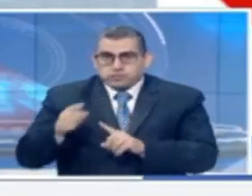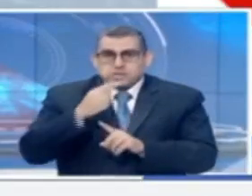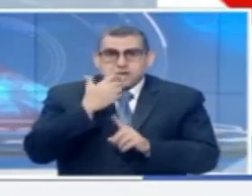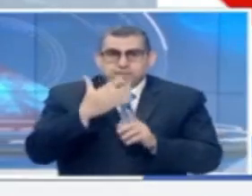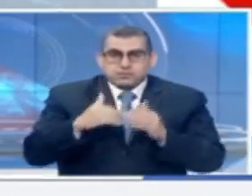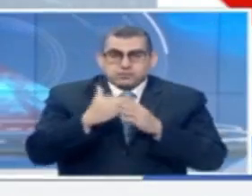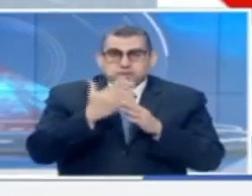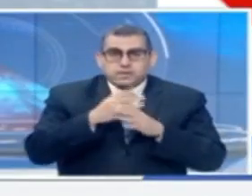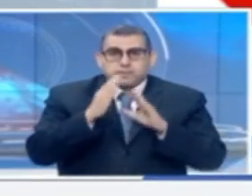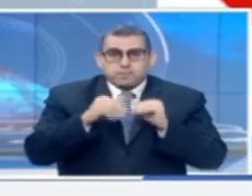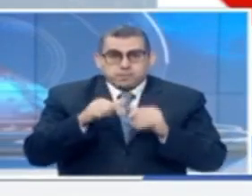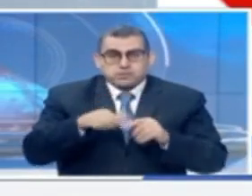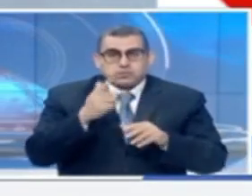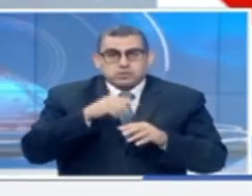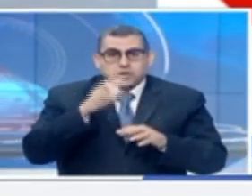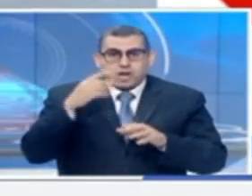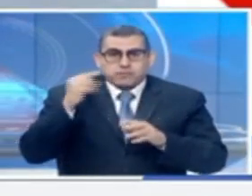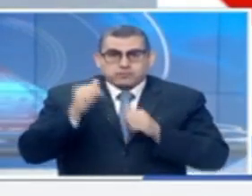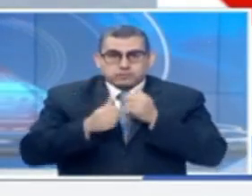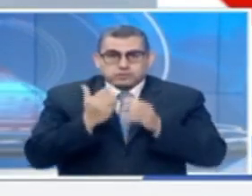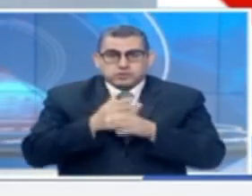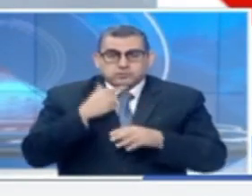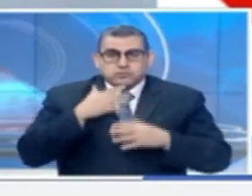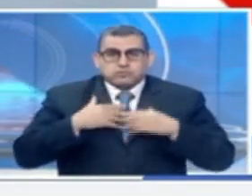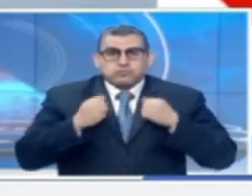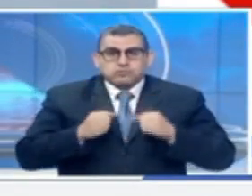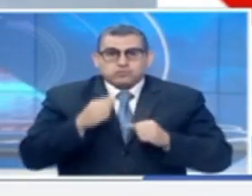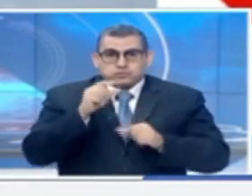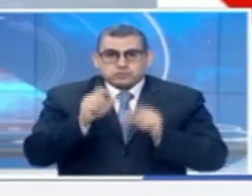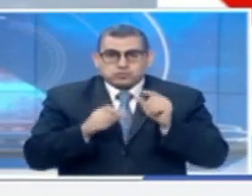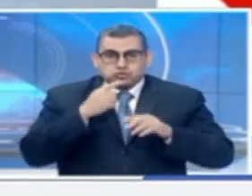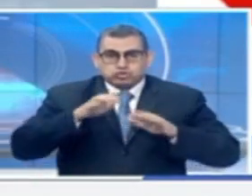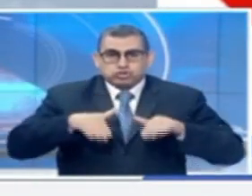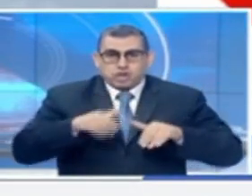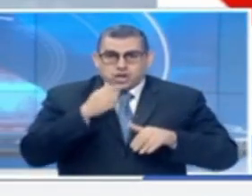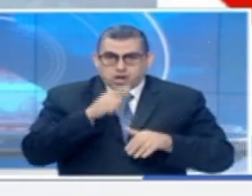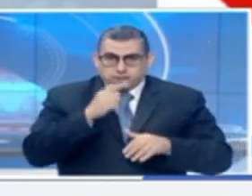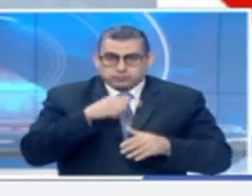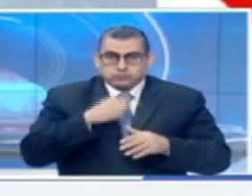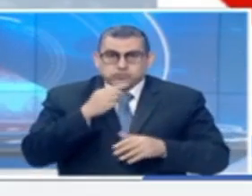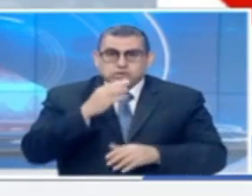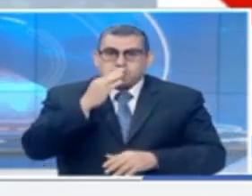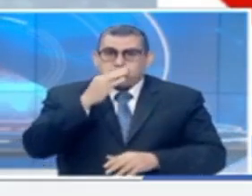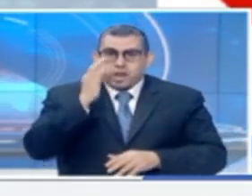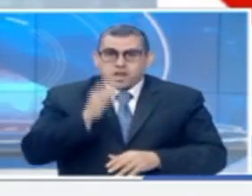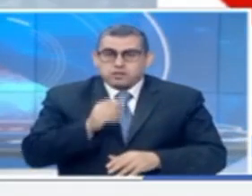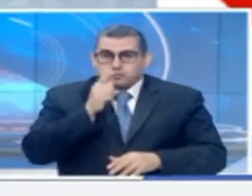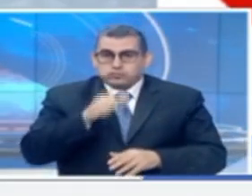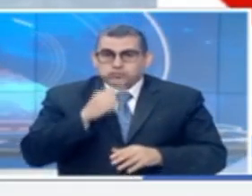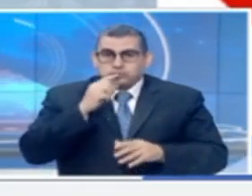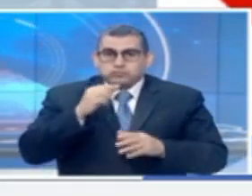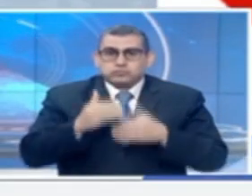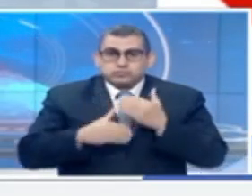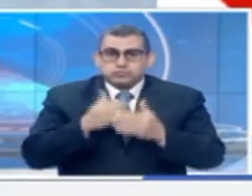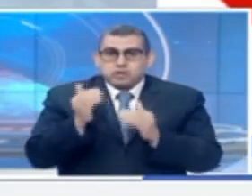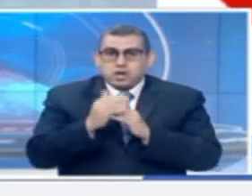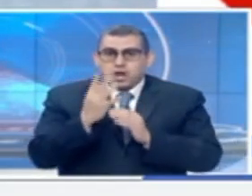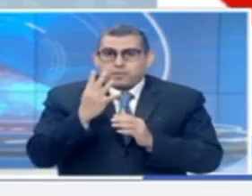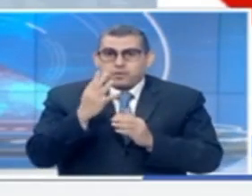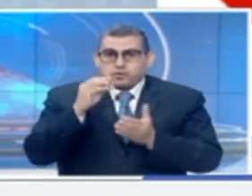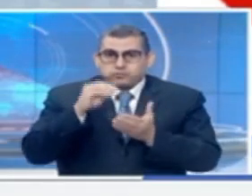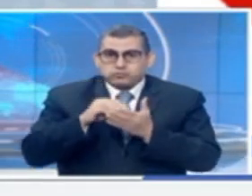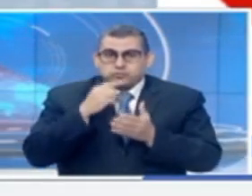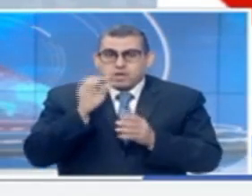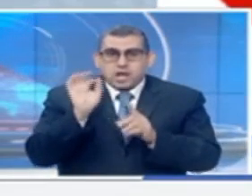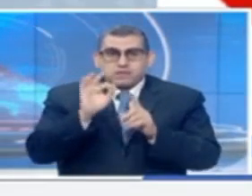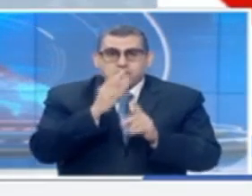ذلك لرفع المناعة المجتمعية لدى جميع الأطفال المستهدفين. وأوضحت وزارة الصحة أن حملة التطعيم ستستمر 4 أيام